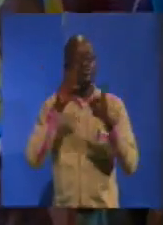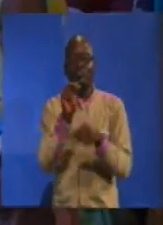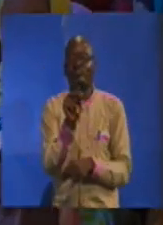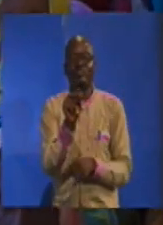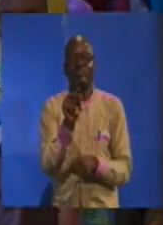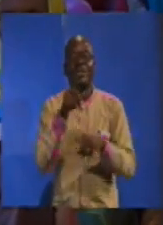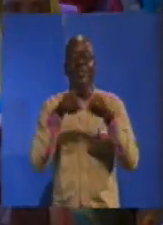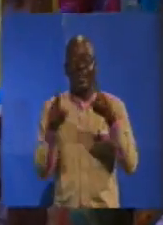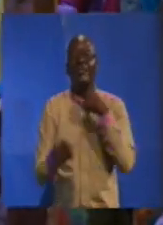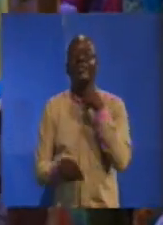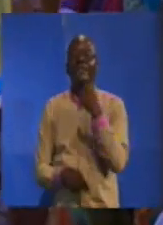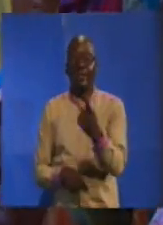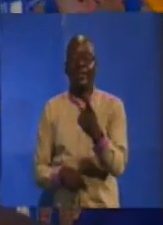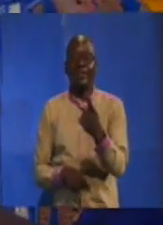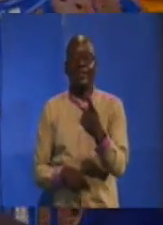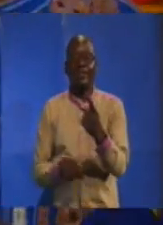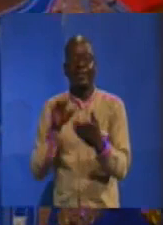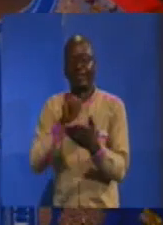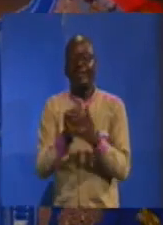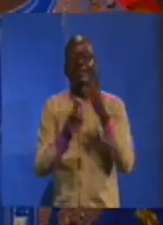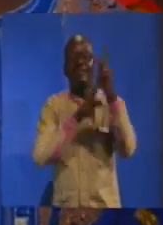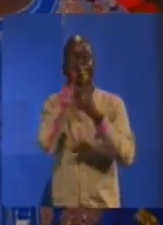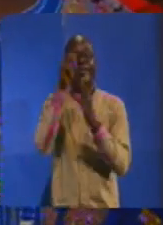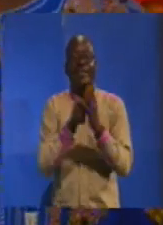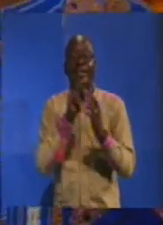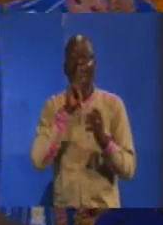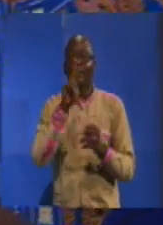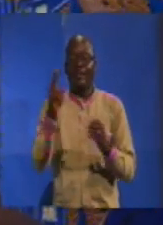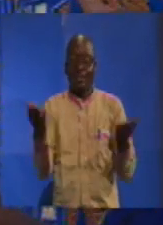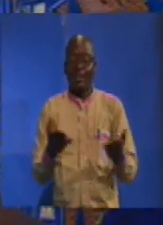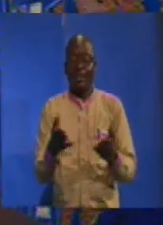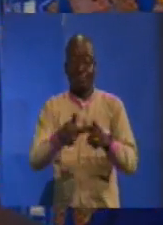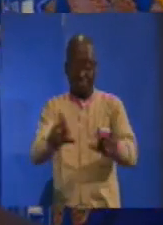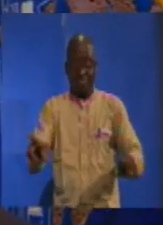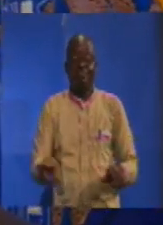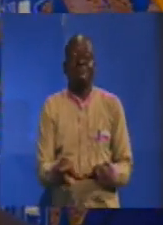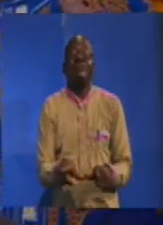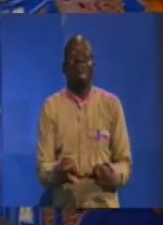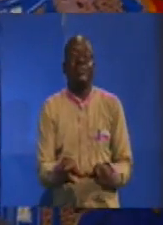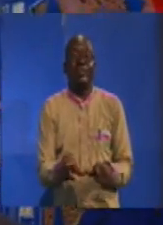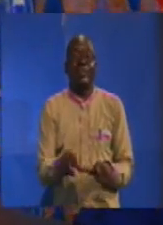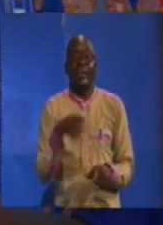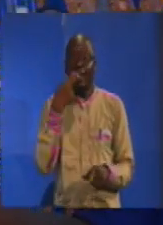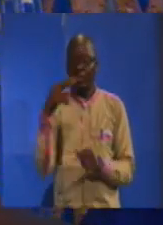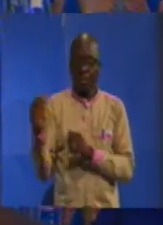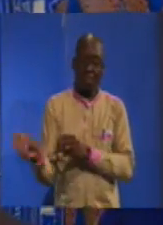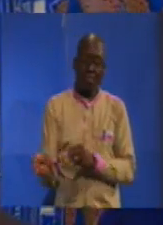mais c'est pour dire que ce sont des populations qui sont là dans la zone, qui sont en